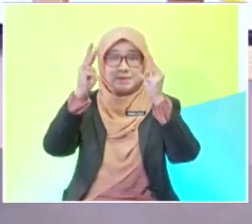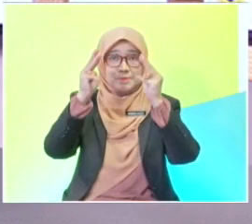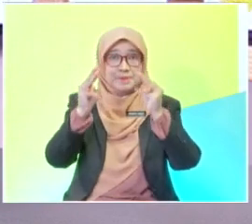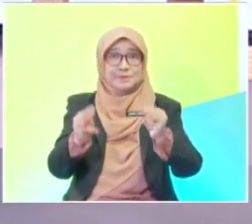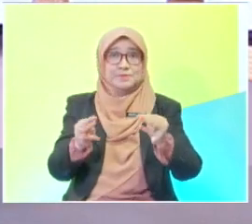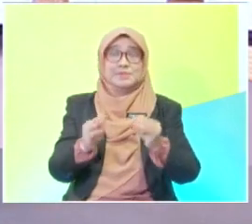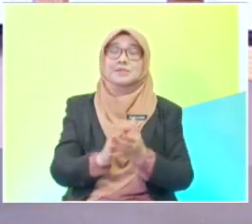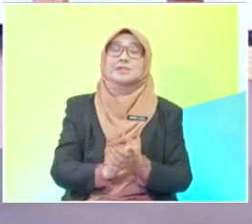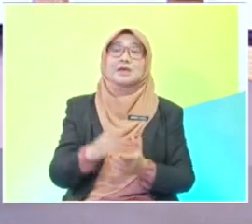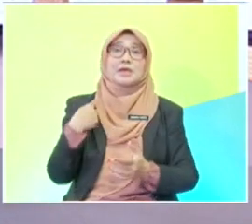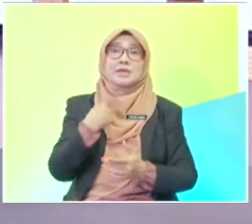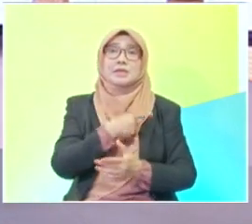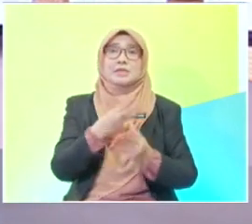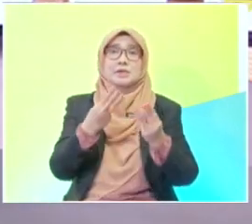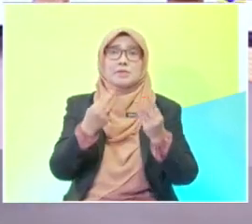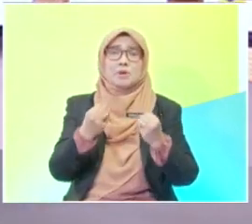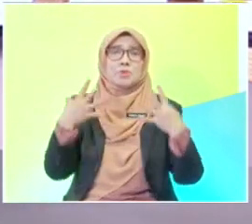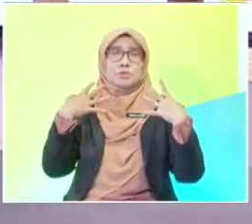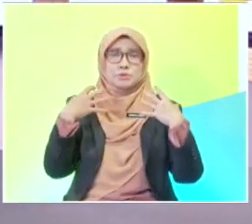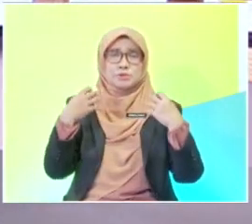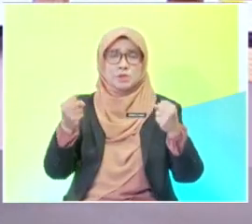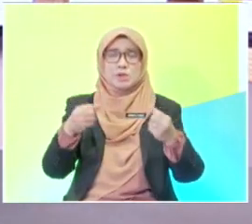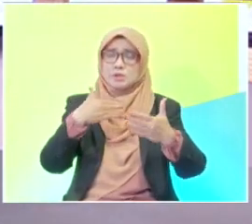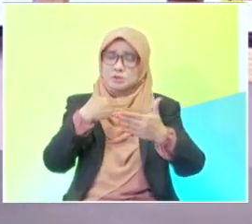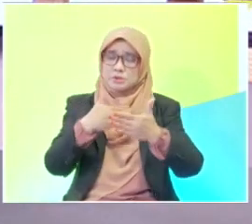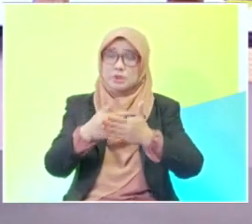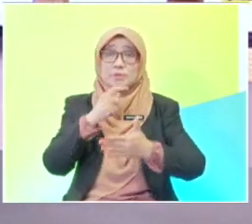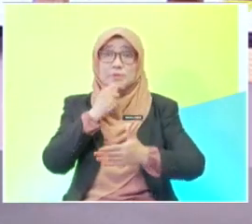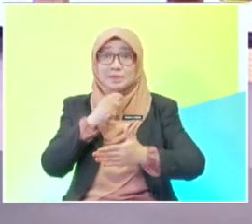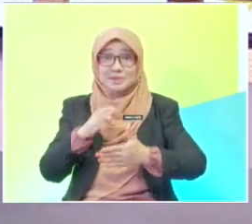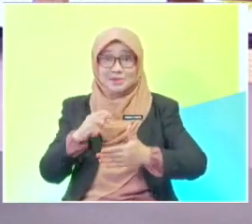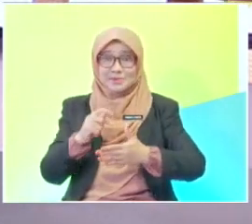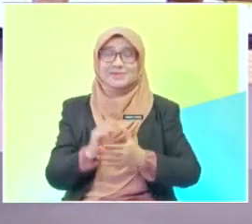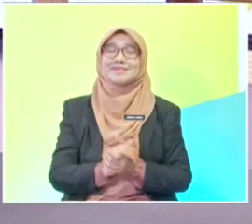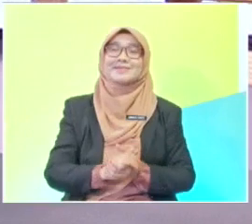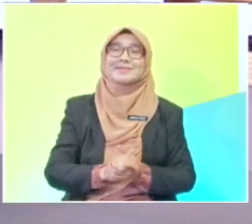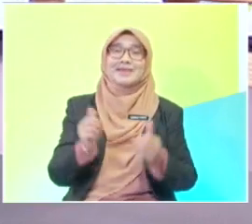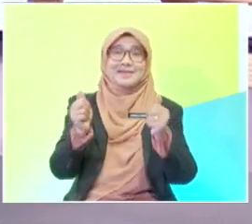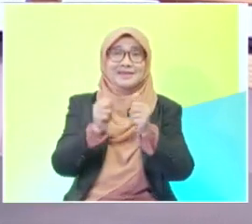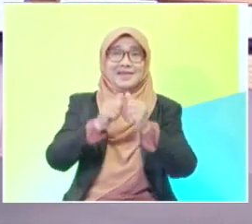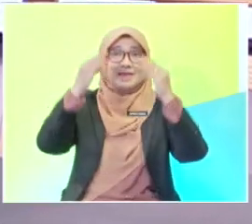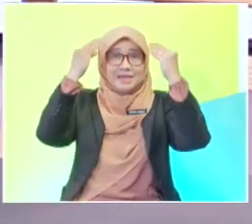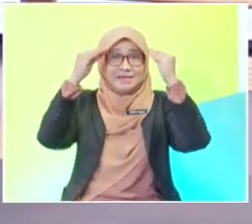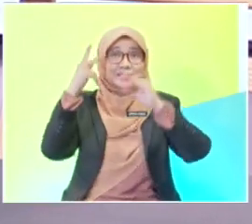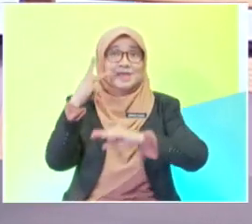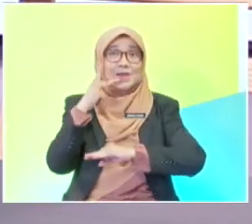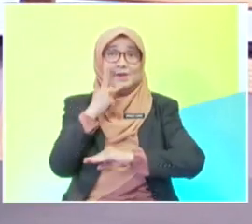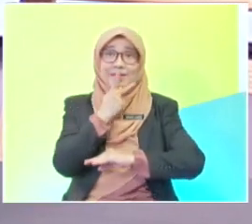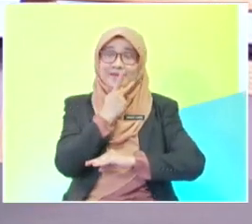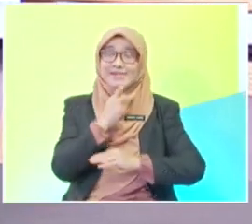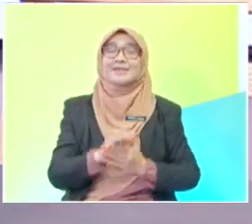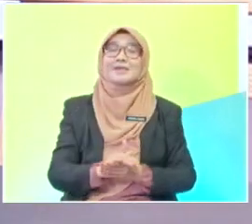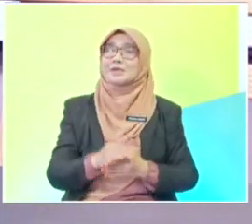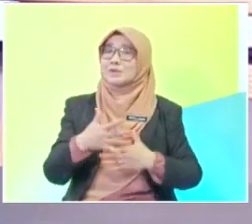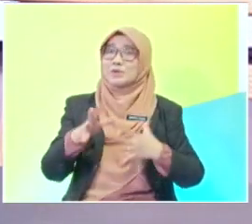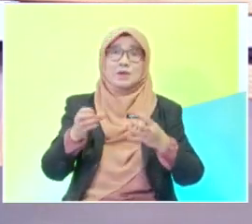ni ingat tahu, kita nak simpan dan jaga sampai ke tua selama-lamanya. Bersama saya ialah Cikgu Nisa. Macam-macam lah Cikgu